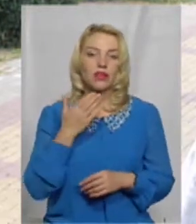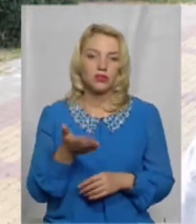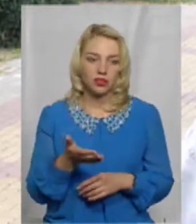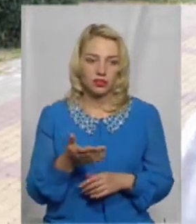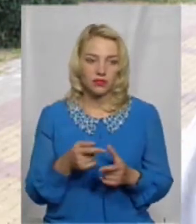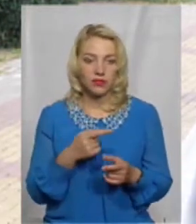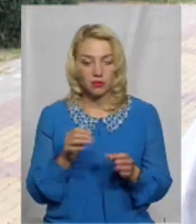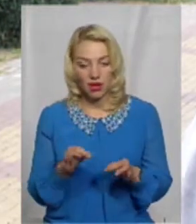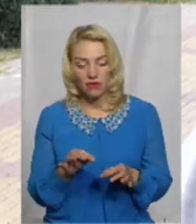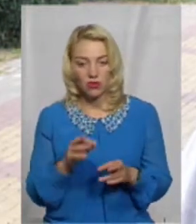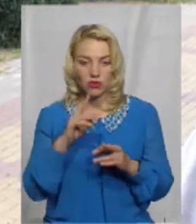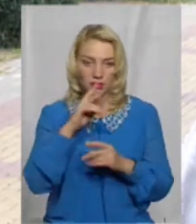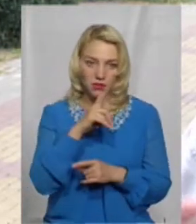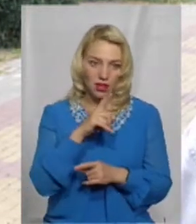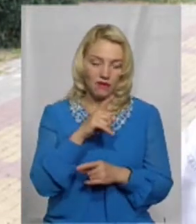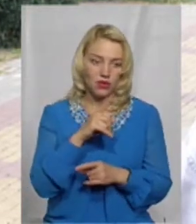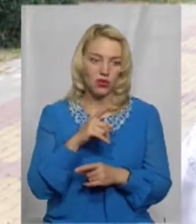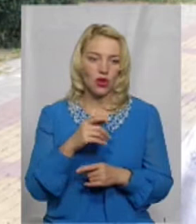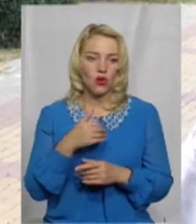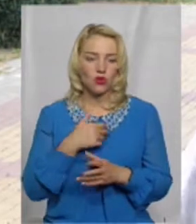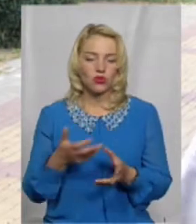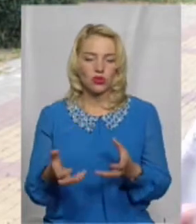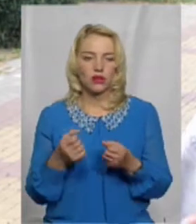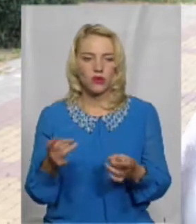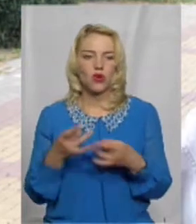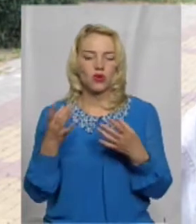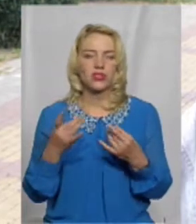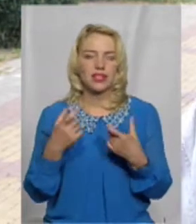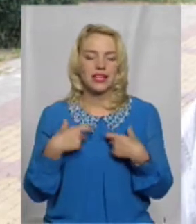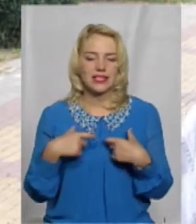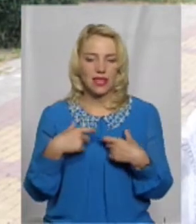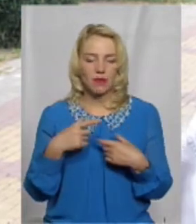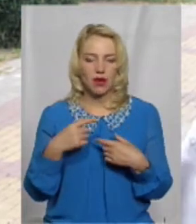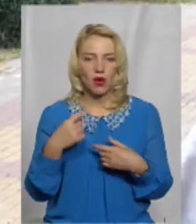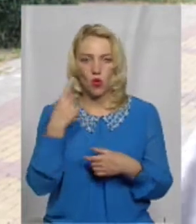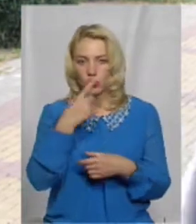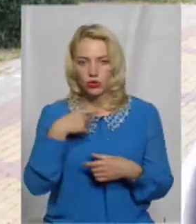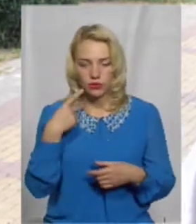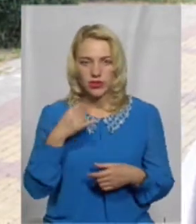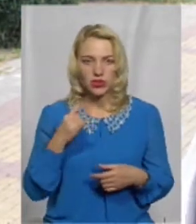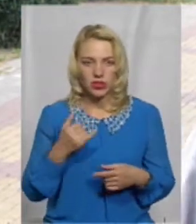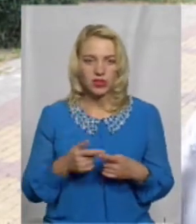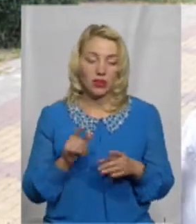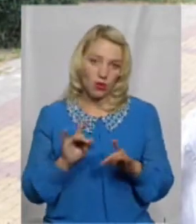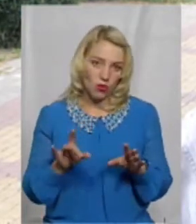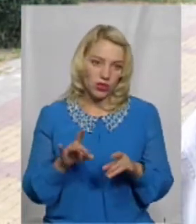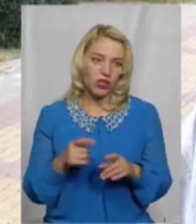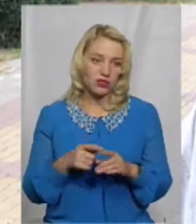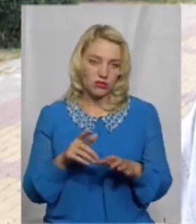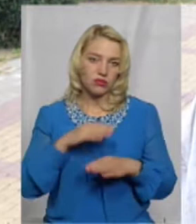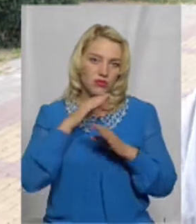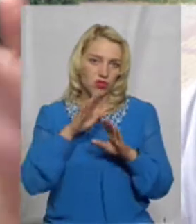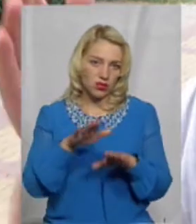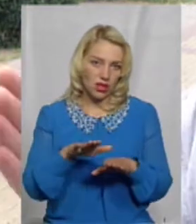чи це правильно, неправильно, от, хочуть отримати роз'яснення для себе особисте. І от, ну, їм пояснюєш, їм це